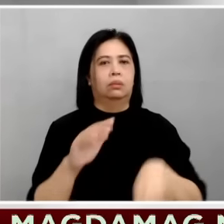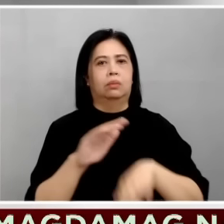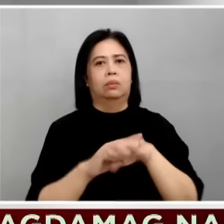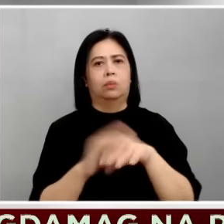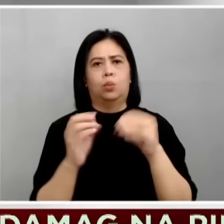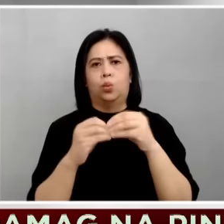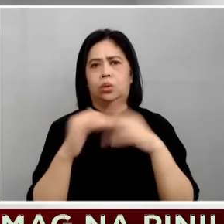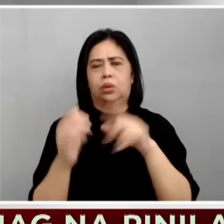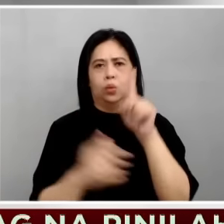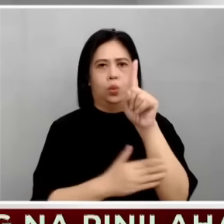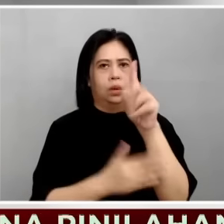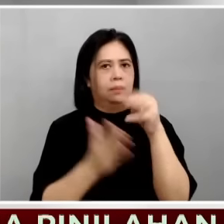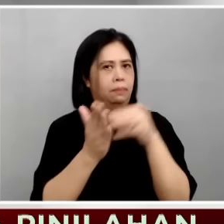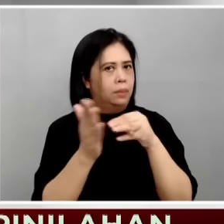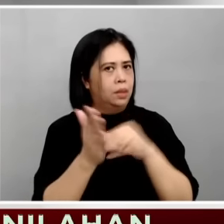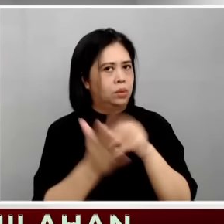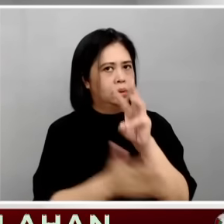na